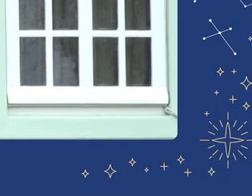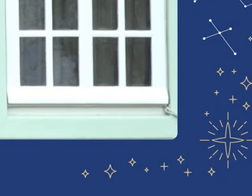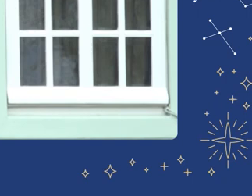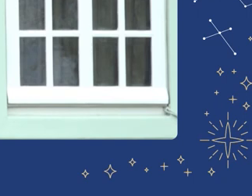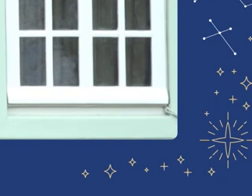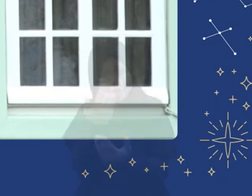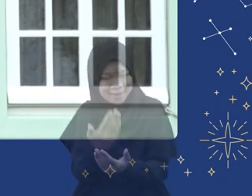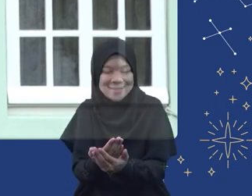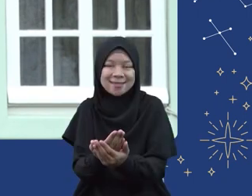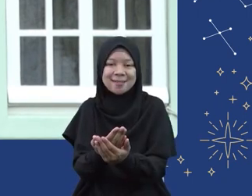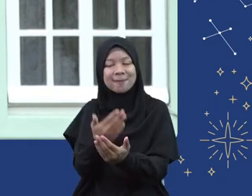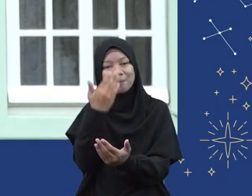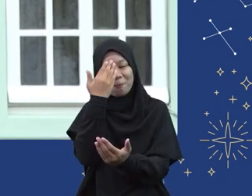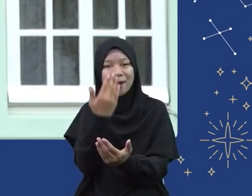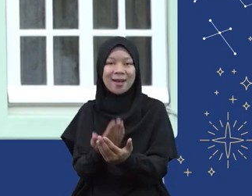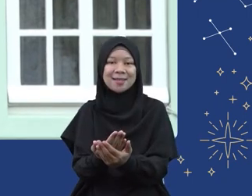sebesar-besarnya